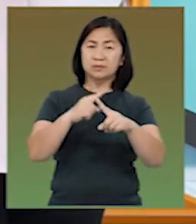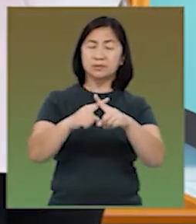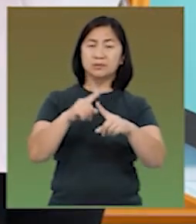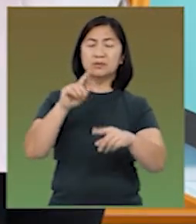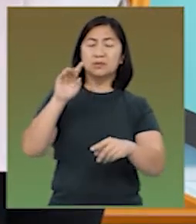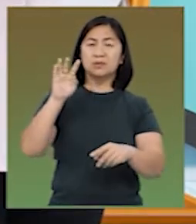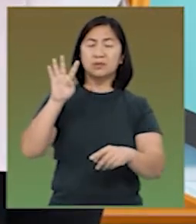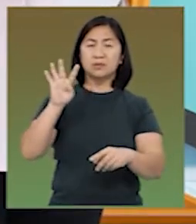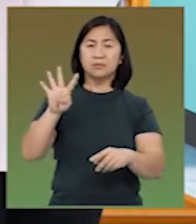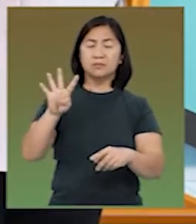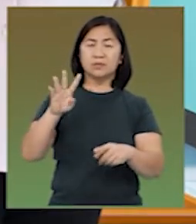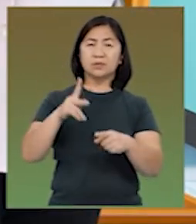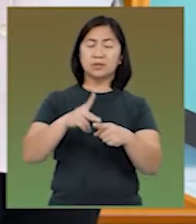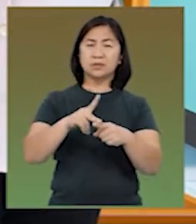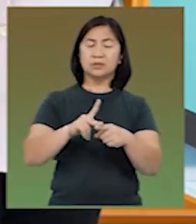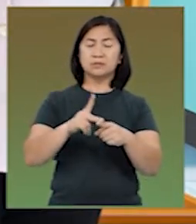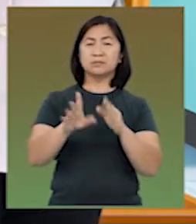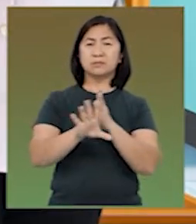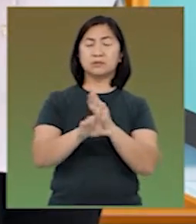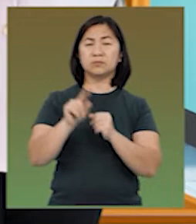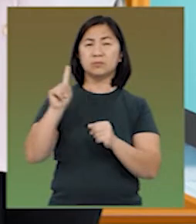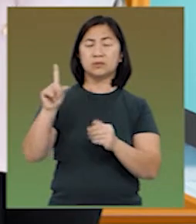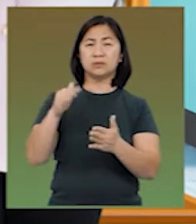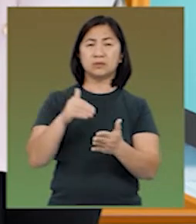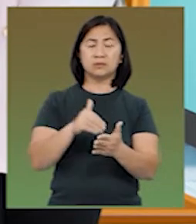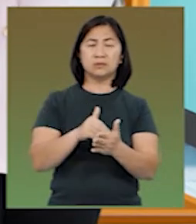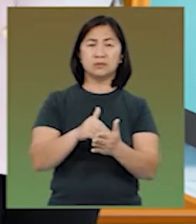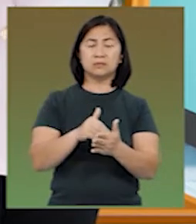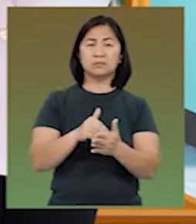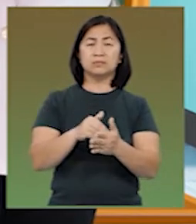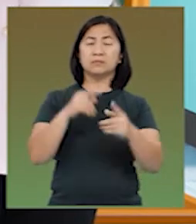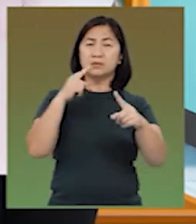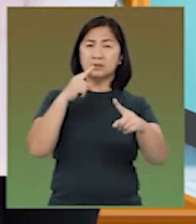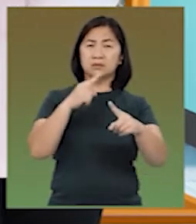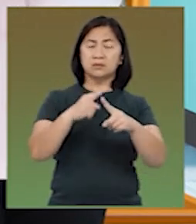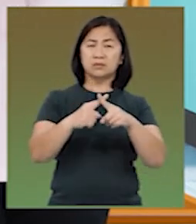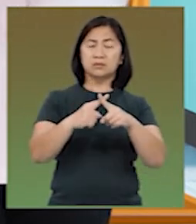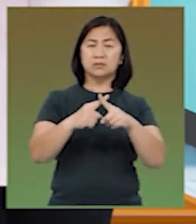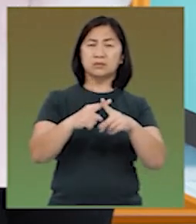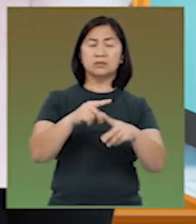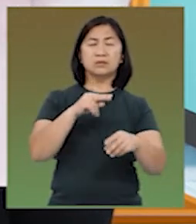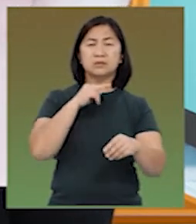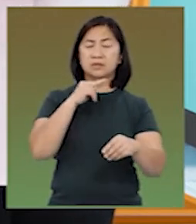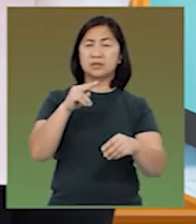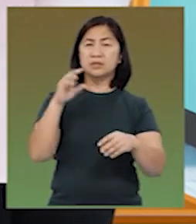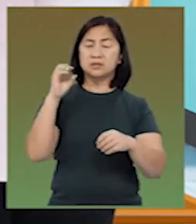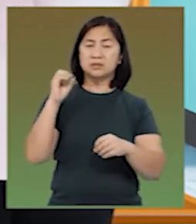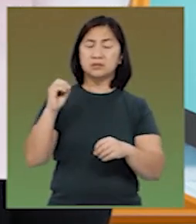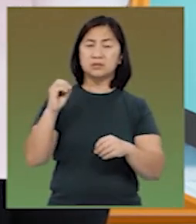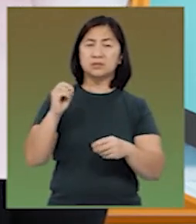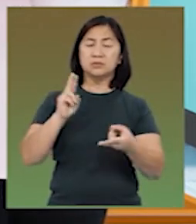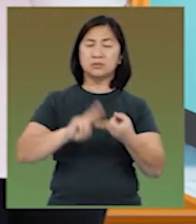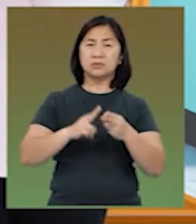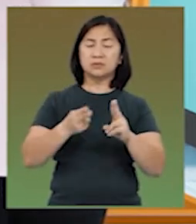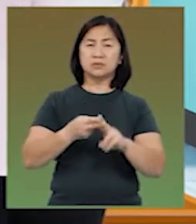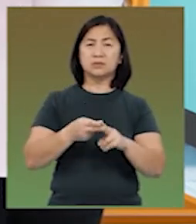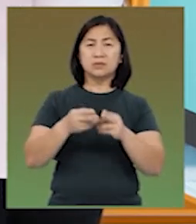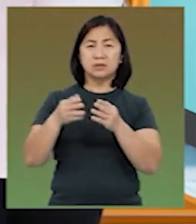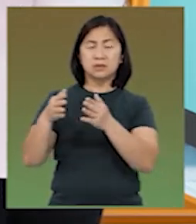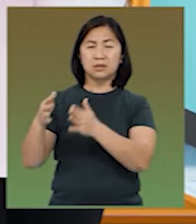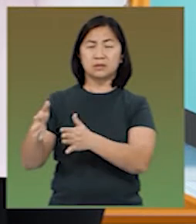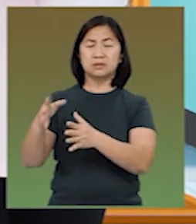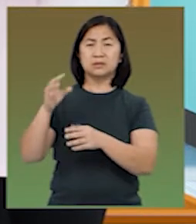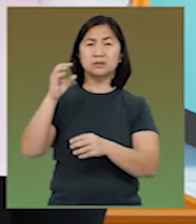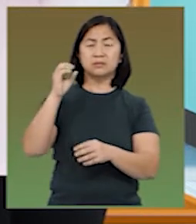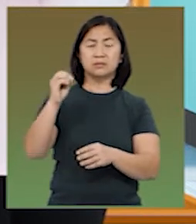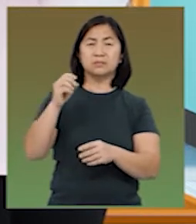Multiply 4 kilograms by 1,000. Multiply the non-zero digits and annex the zeros